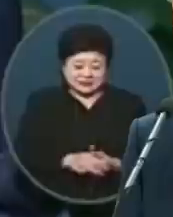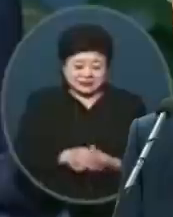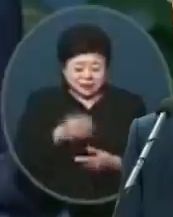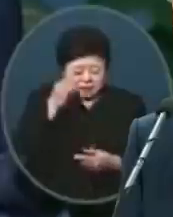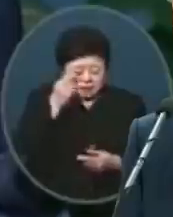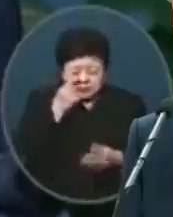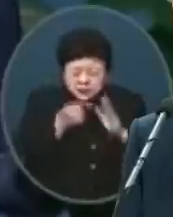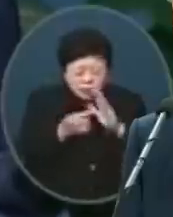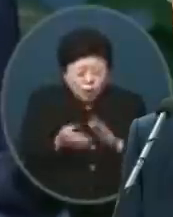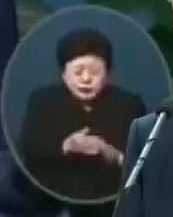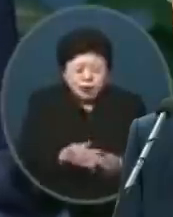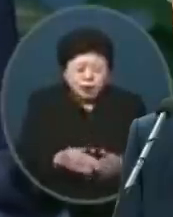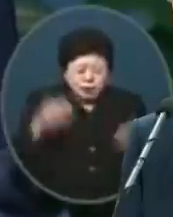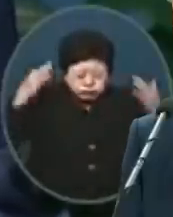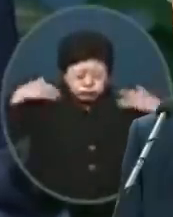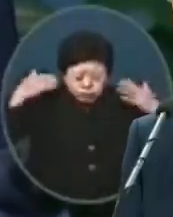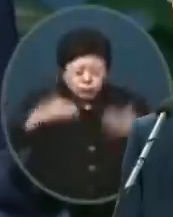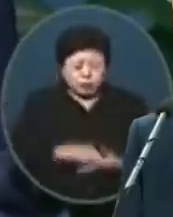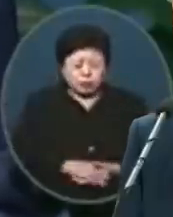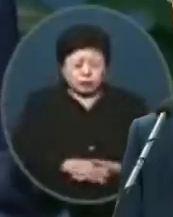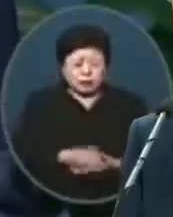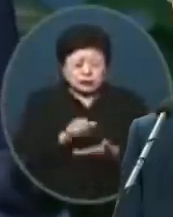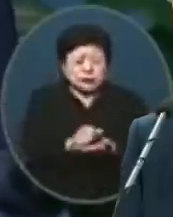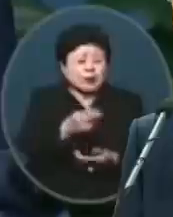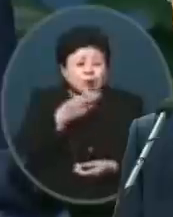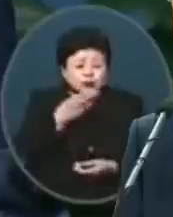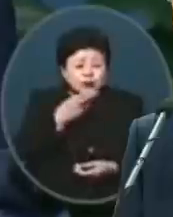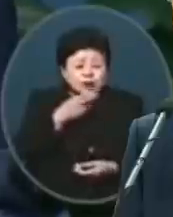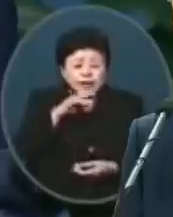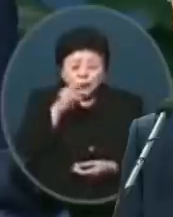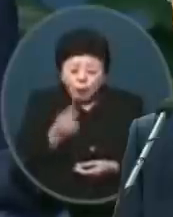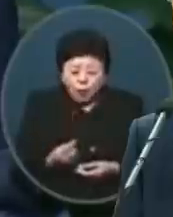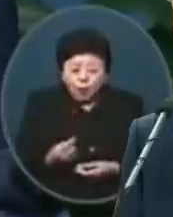눈에는 아무 증거 안 보이고 귀에는 아무 소리 안 들리고 소용 잡히는 없어도